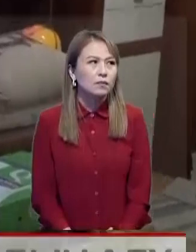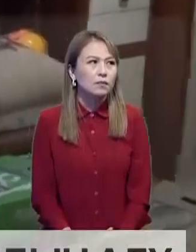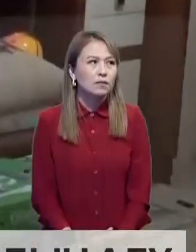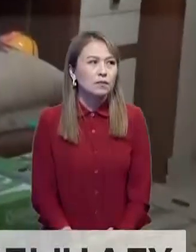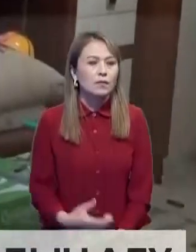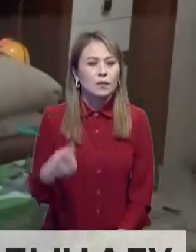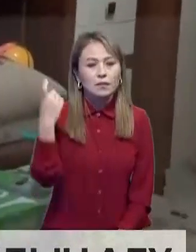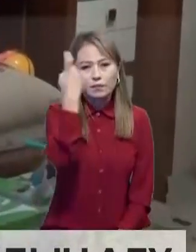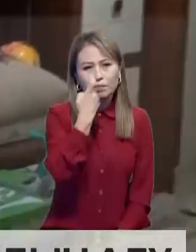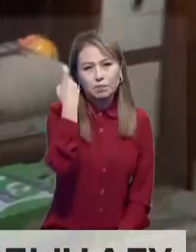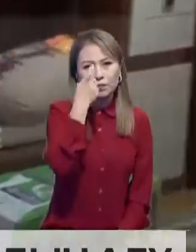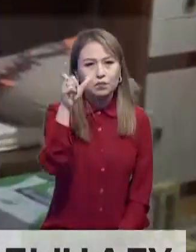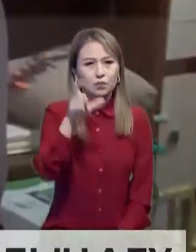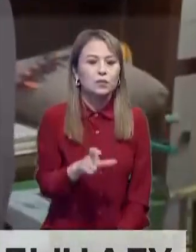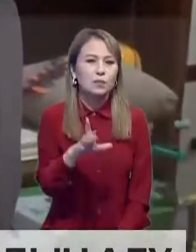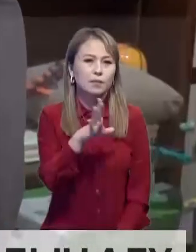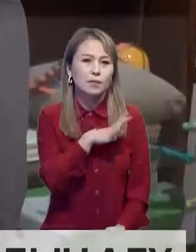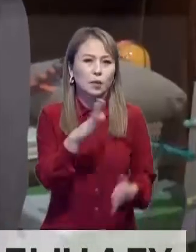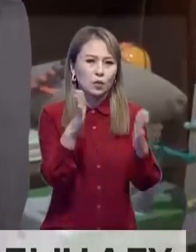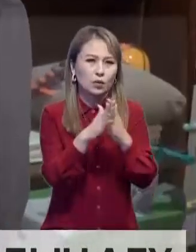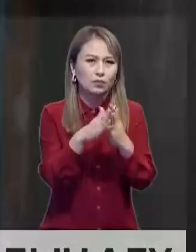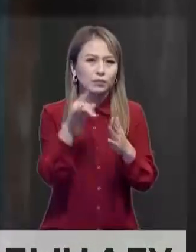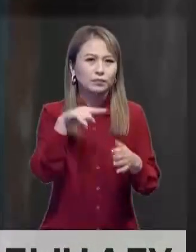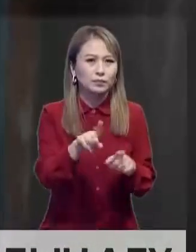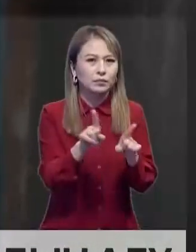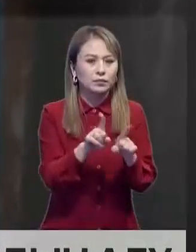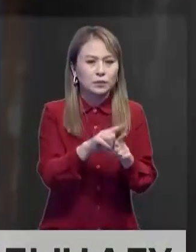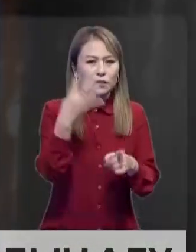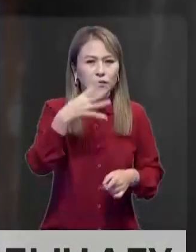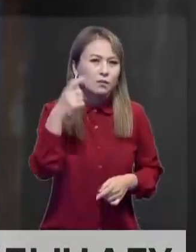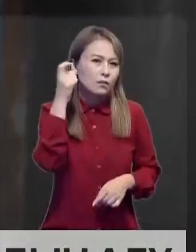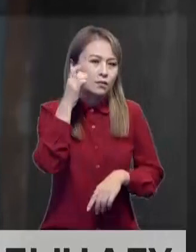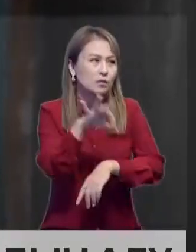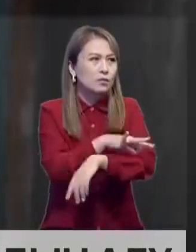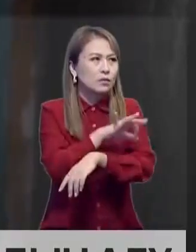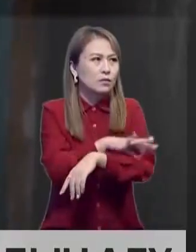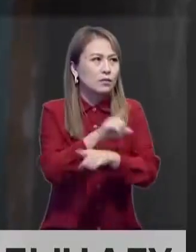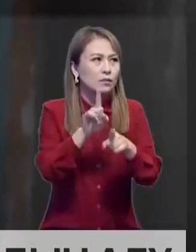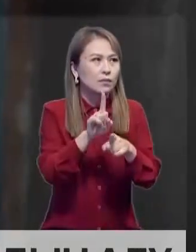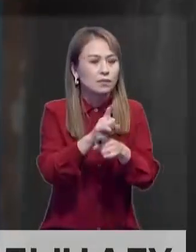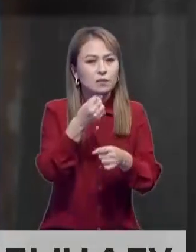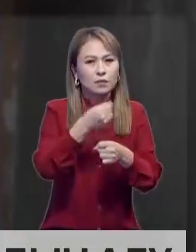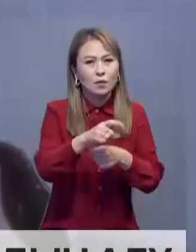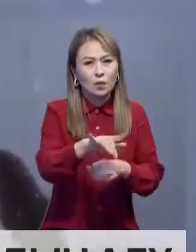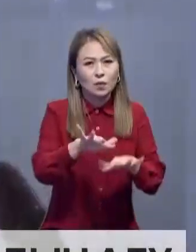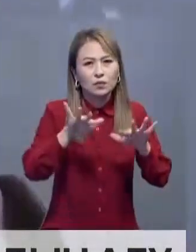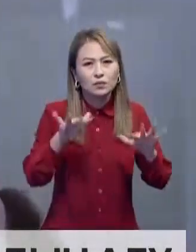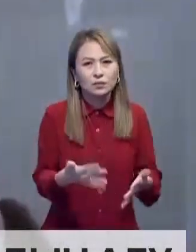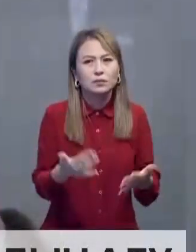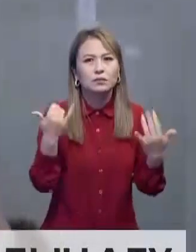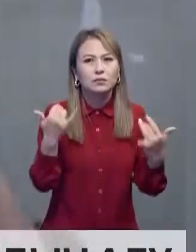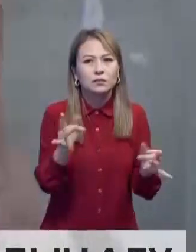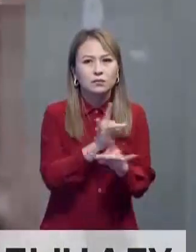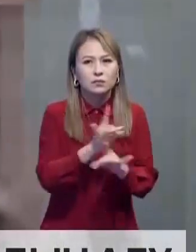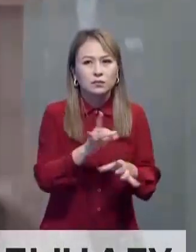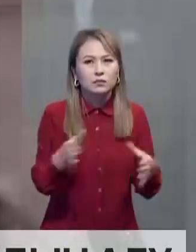Ащы судан ұрттап алған мына адам үйінің берекесін алды. 40 жыл отасқан әйеліне тиісіп, әбден мезі қылған. Бұған